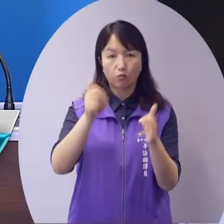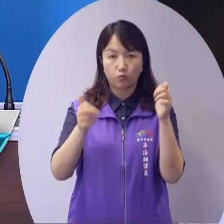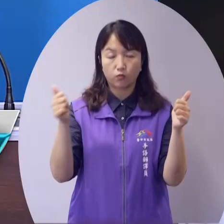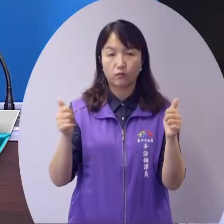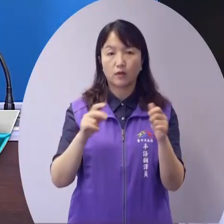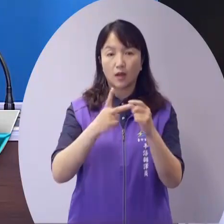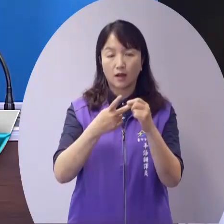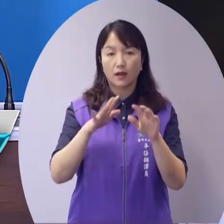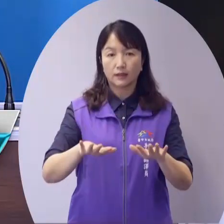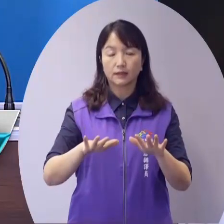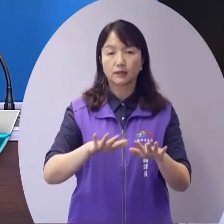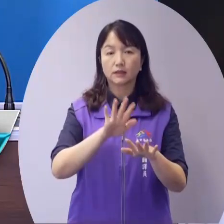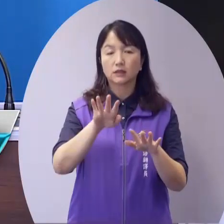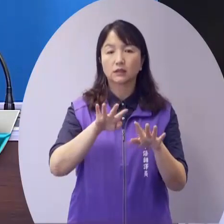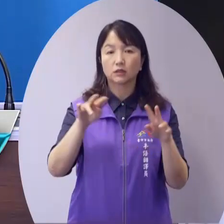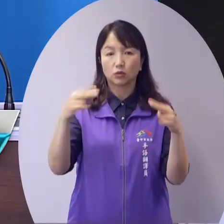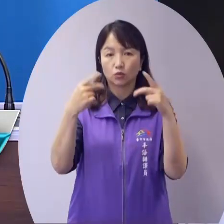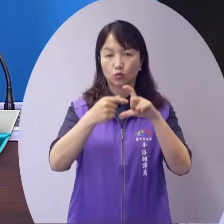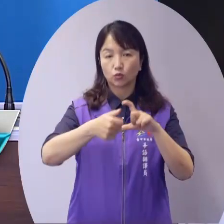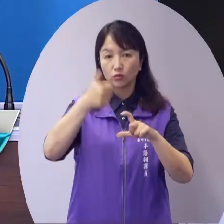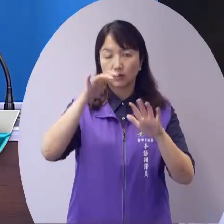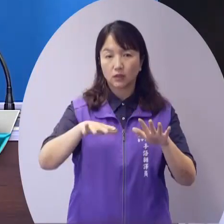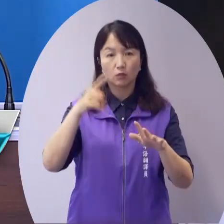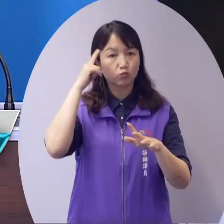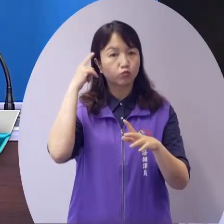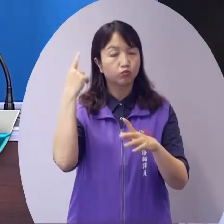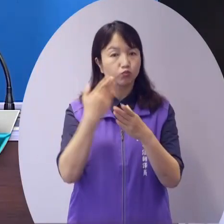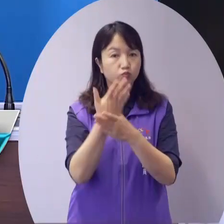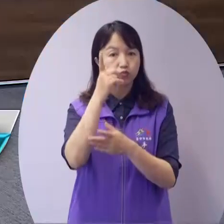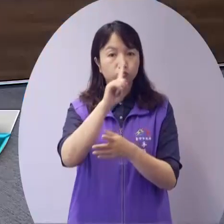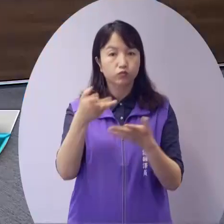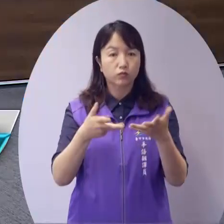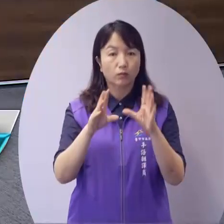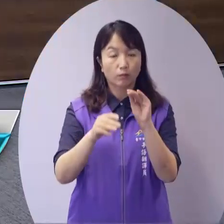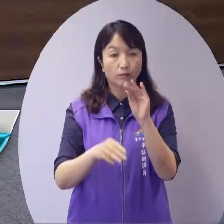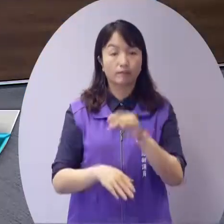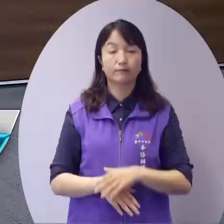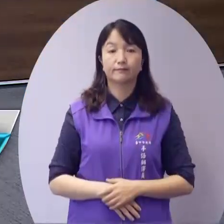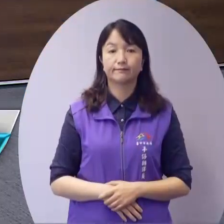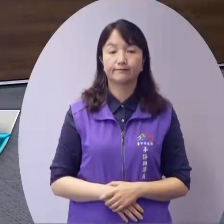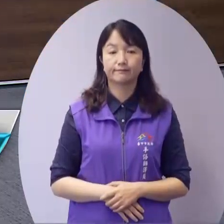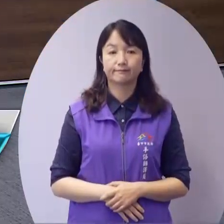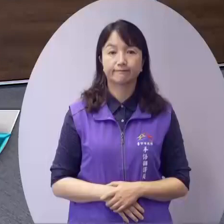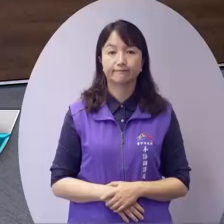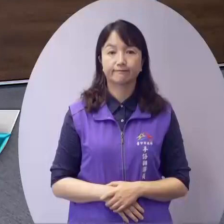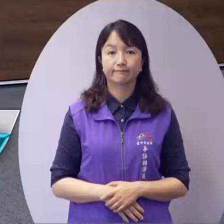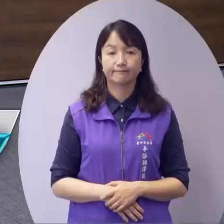长以及在线上的区长们，今天有没有临时动议？